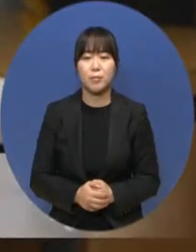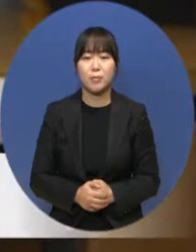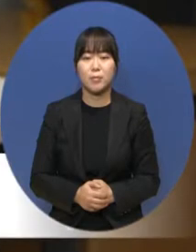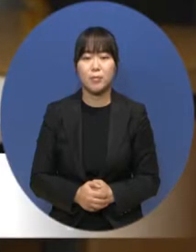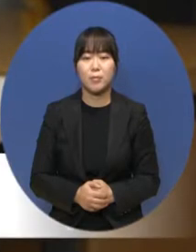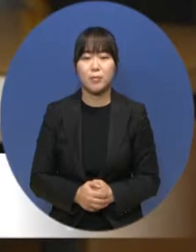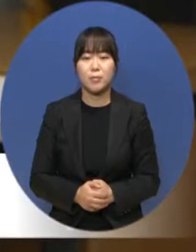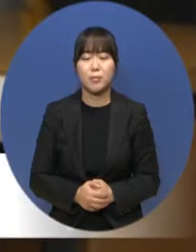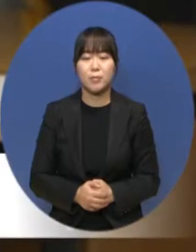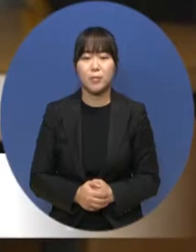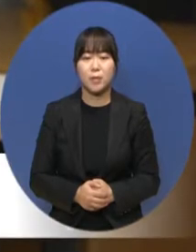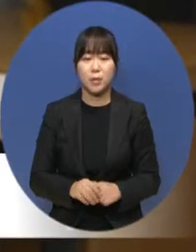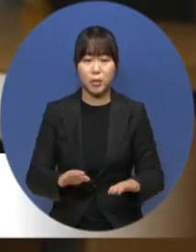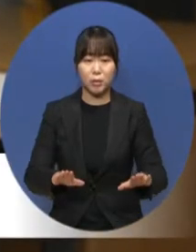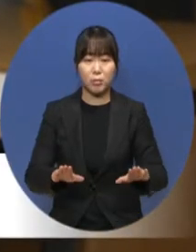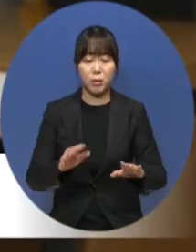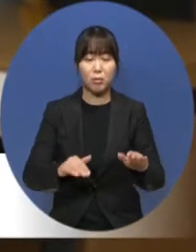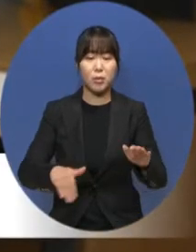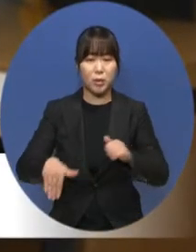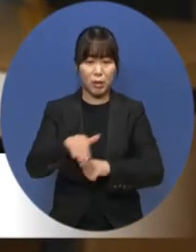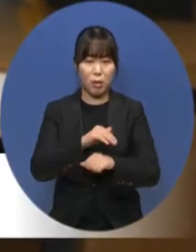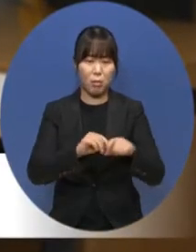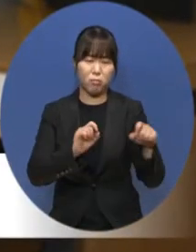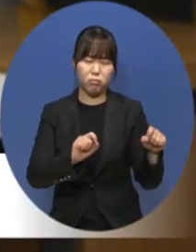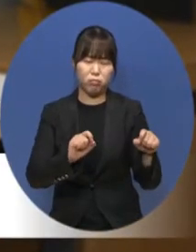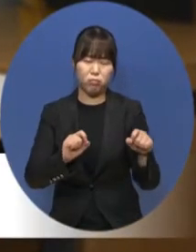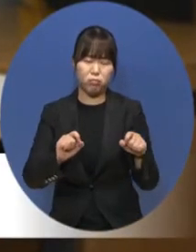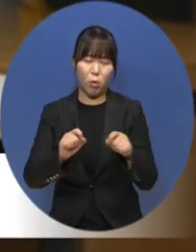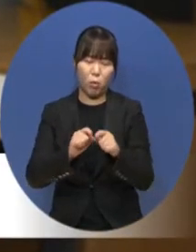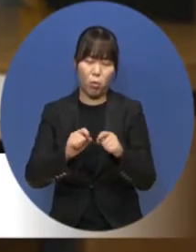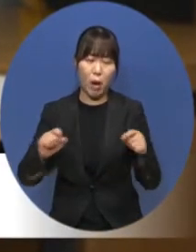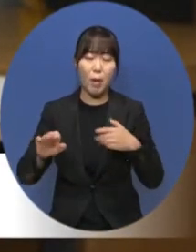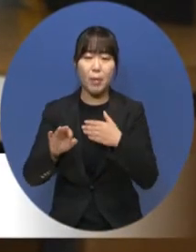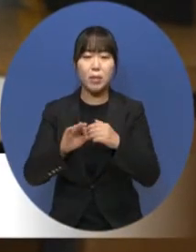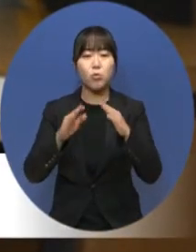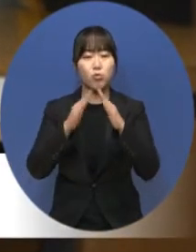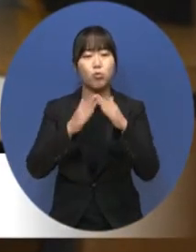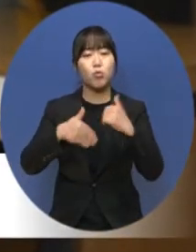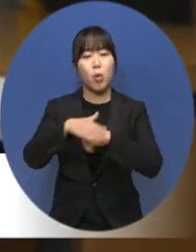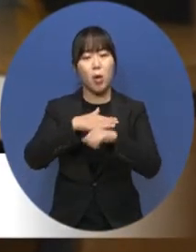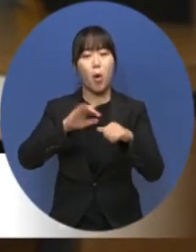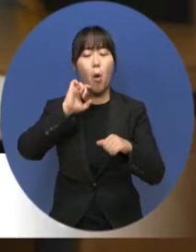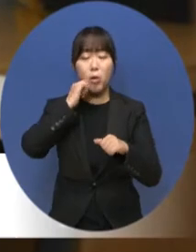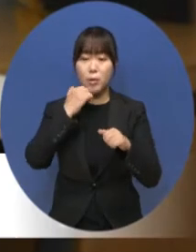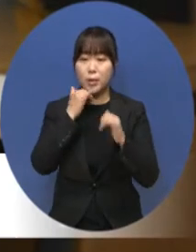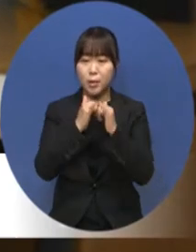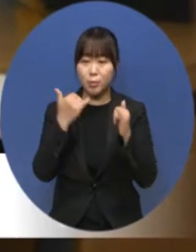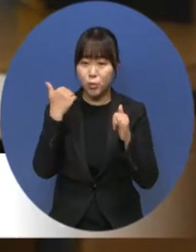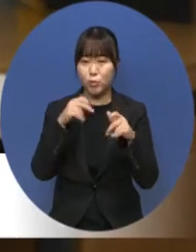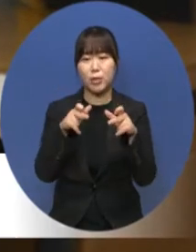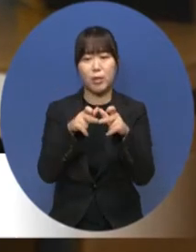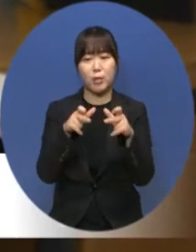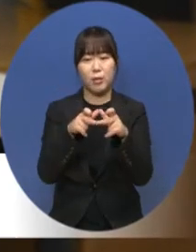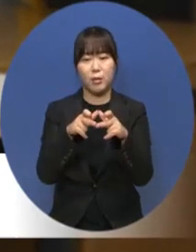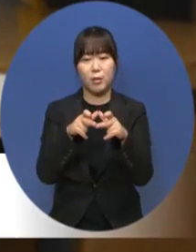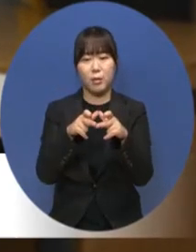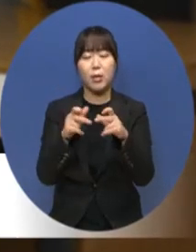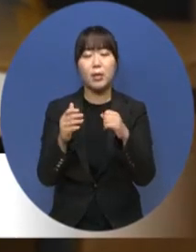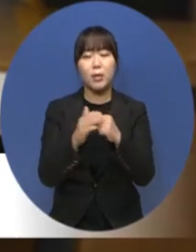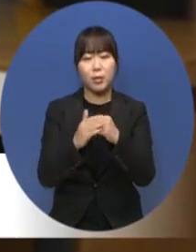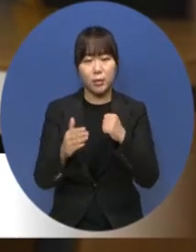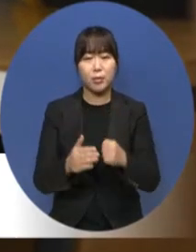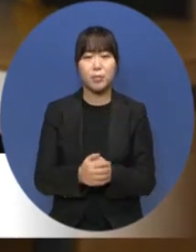재택의 장기화로 갈 경우에 주거 환경에 굉장히 열악해 돼 있는 게 장애인분입니다. 특히 그로